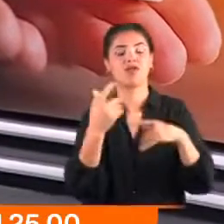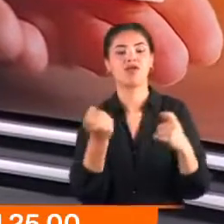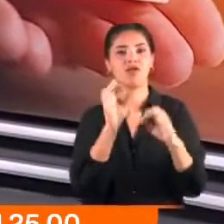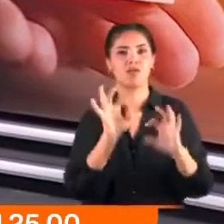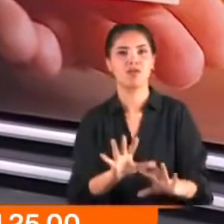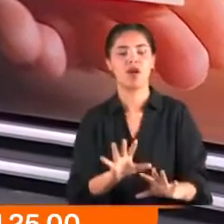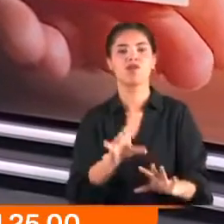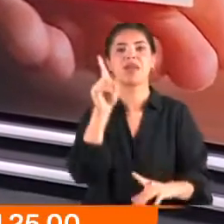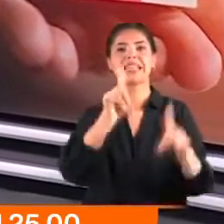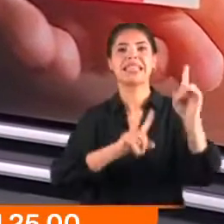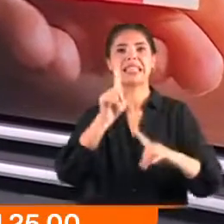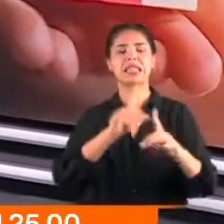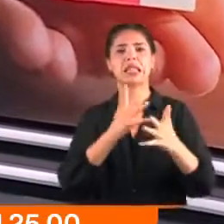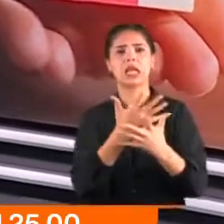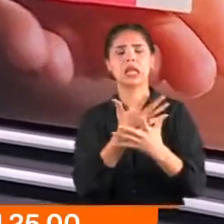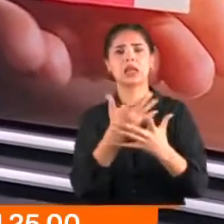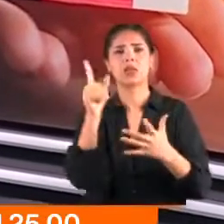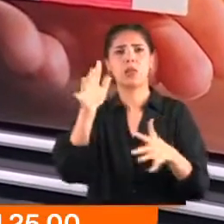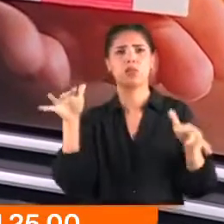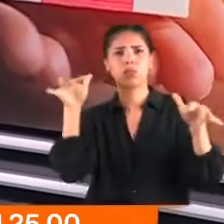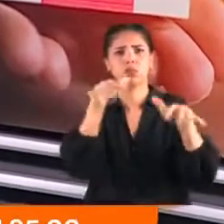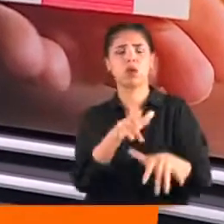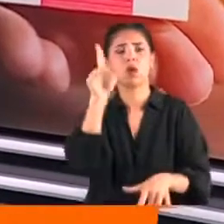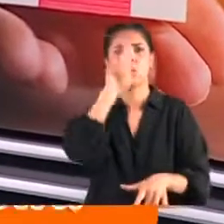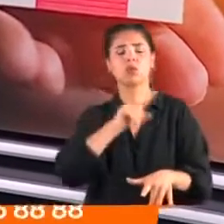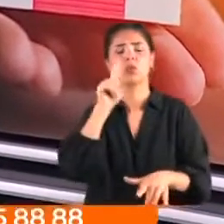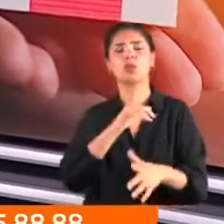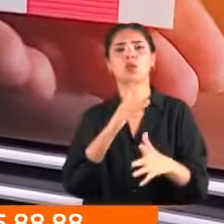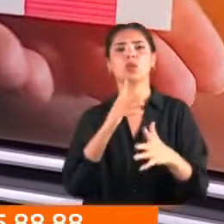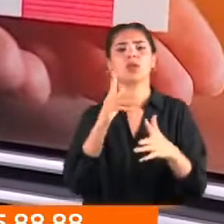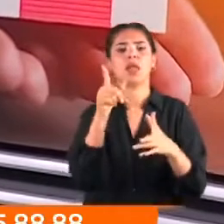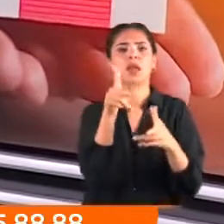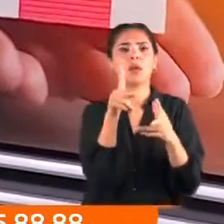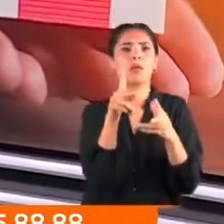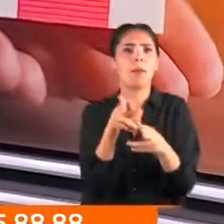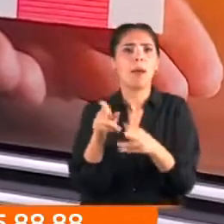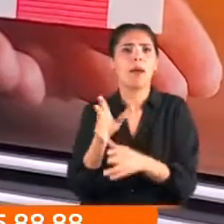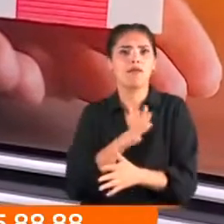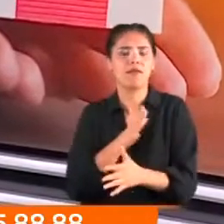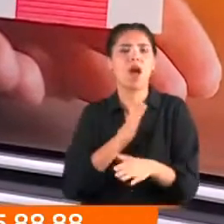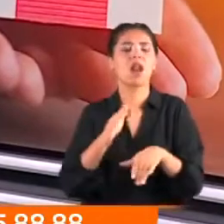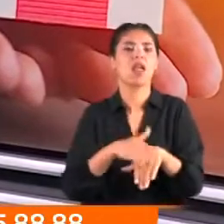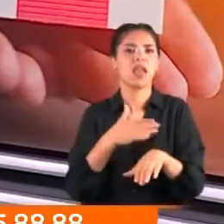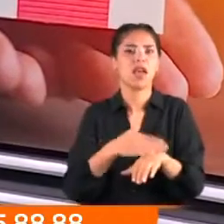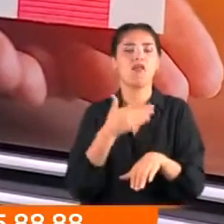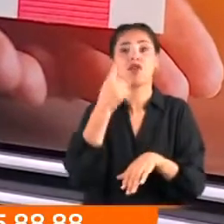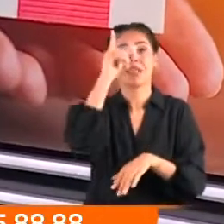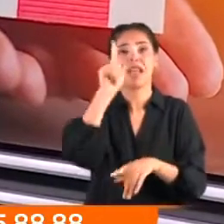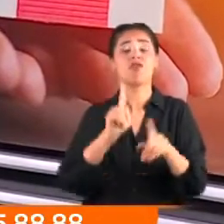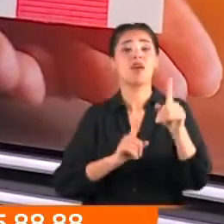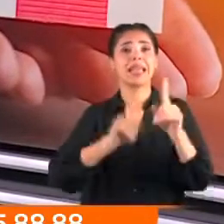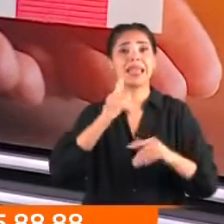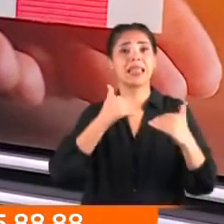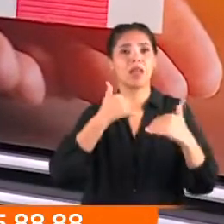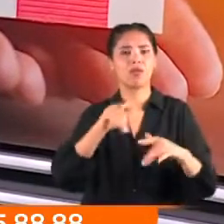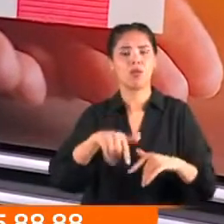başladı. Şöyle söyleyeyim, internet sitesi yoğunluktan zaman zaman aksıyor hala. Aksaklıklar yaşandı gecede, yavaşladı. Sadece internet değil tabii, ilk